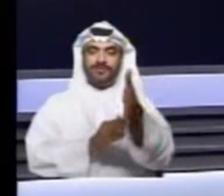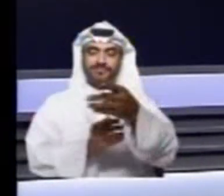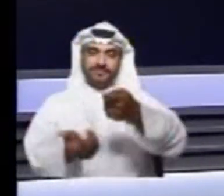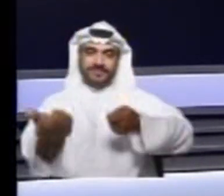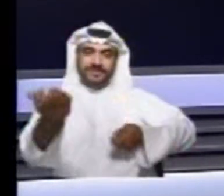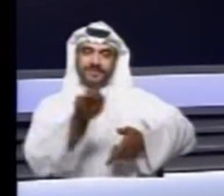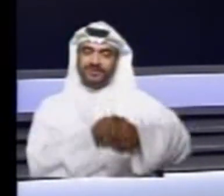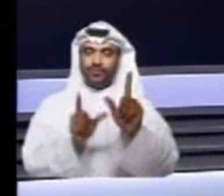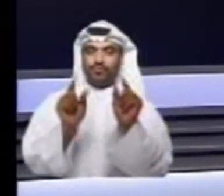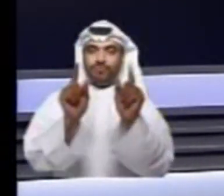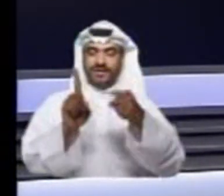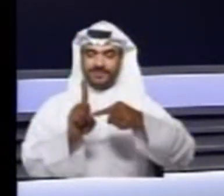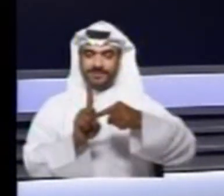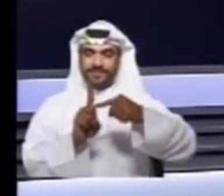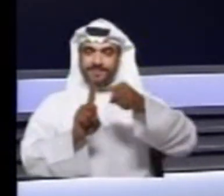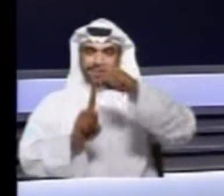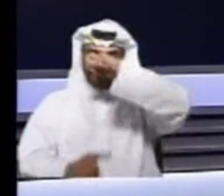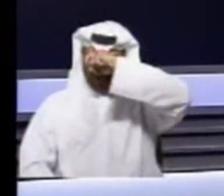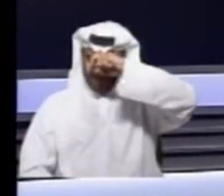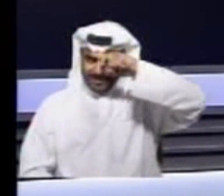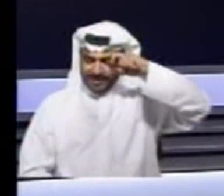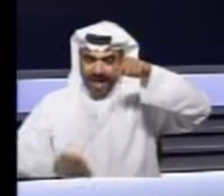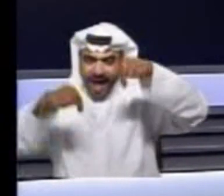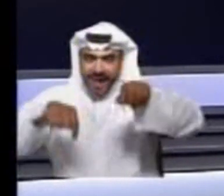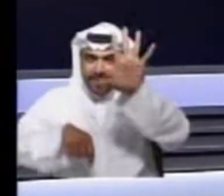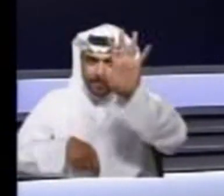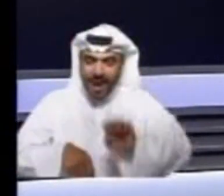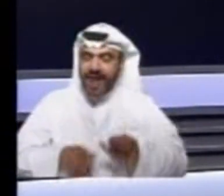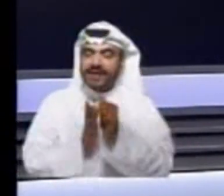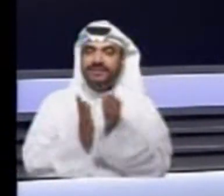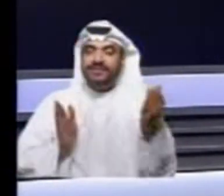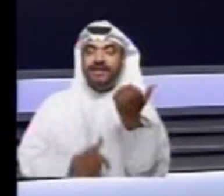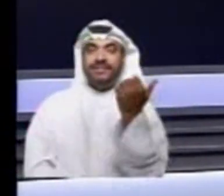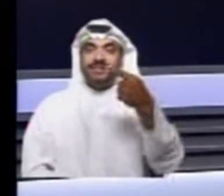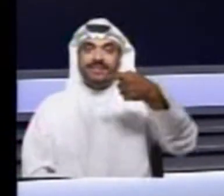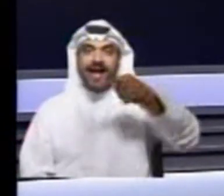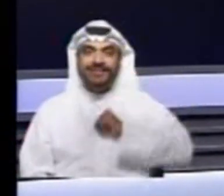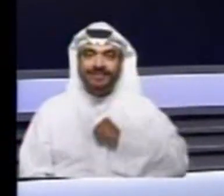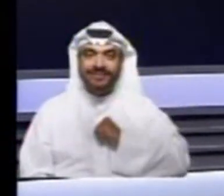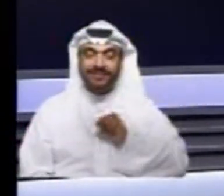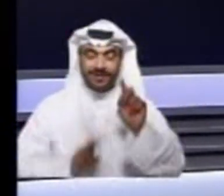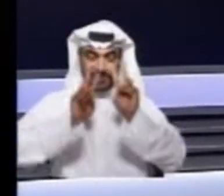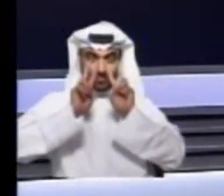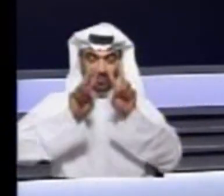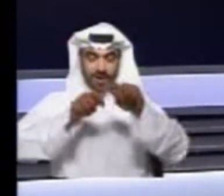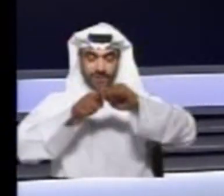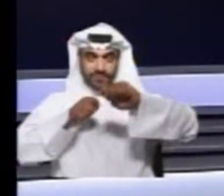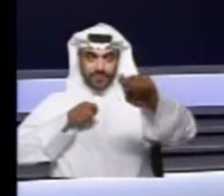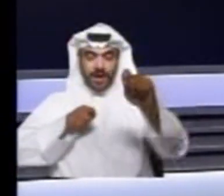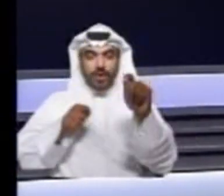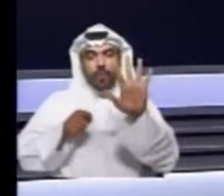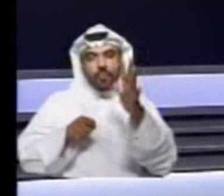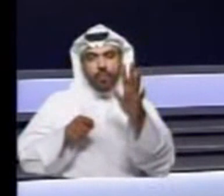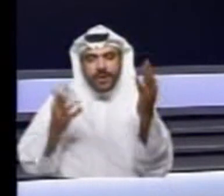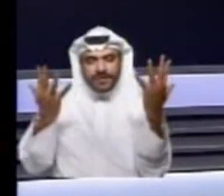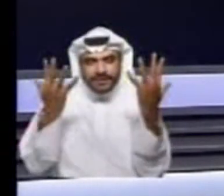حاليا 16 درجة مئوية، الرطوبة النسبية 80%، الرؤية الأفقية متراجعة بعض الشيء على بعض المناطق لأن في فرص لتشكل الضباب الخفيف مع